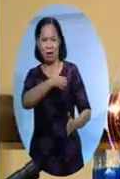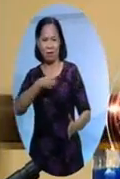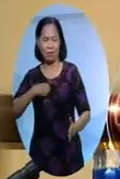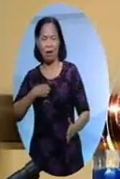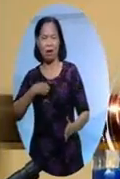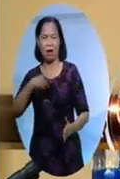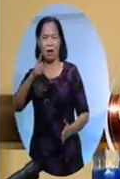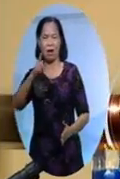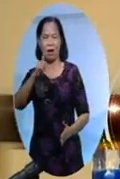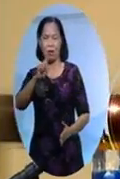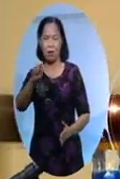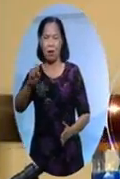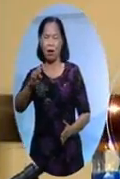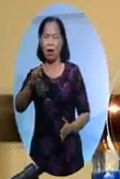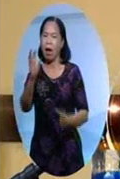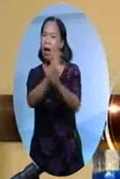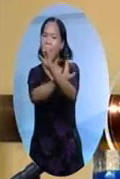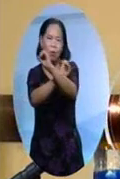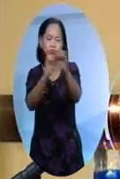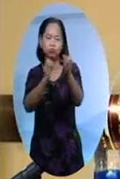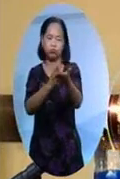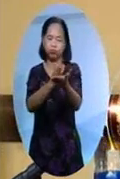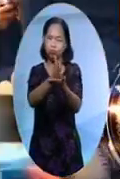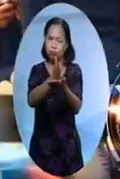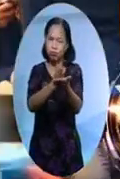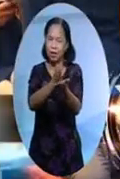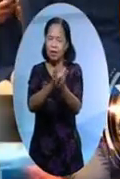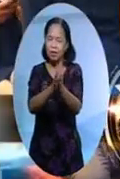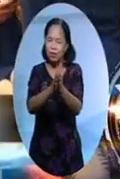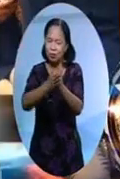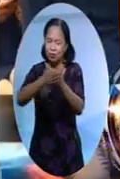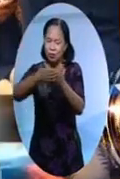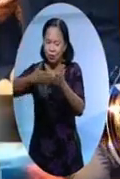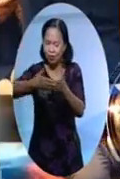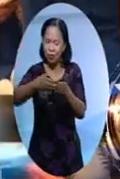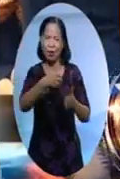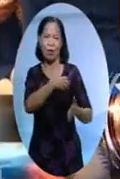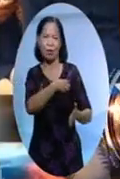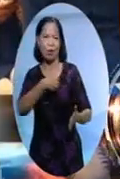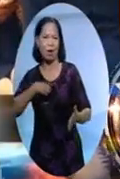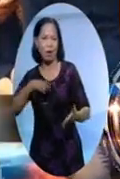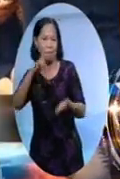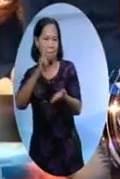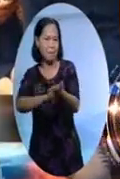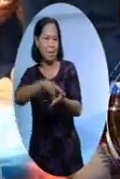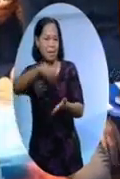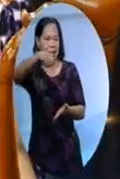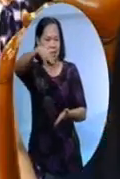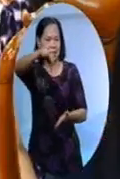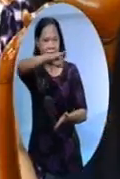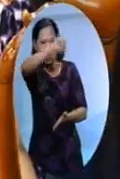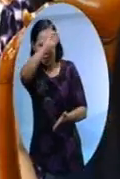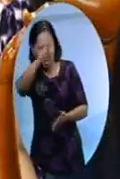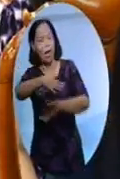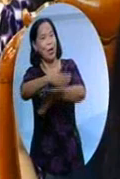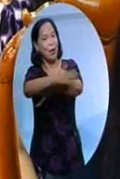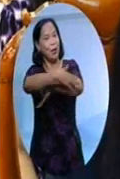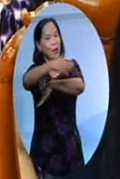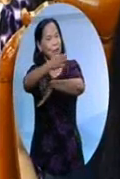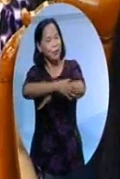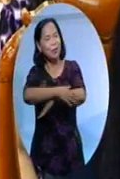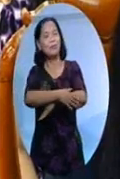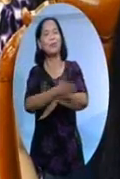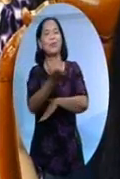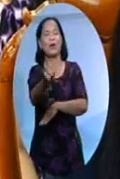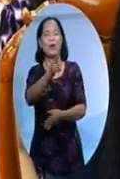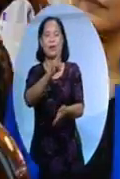tâm là phần mềm bệnh án điện tử và sổ khám bệnh điện tử đáp ứng theo thông tư 46, giúp liên thông bệnh nhân với tất cả các dịch vụ của phòng